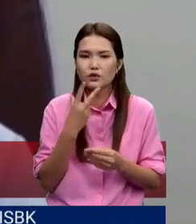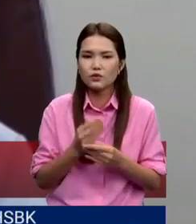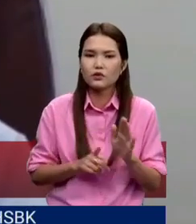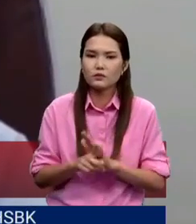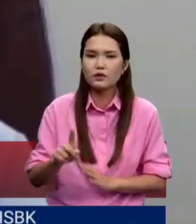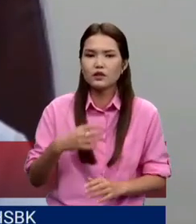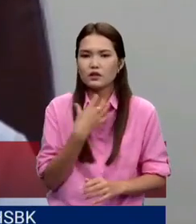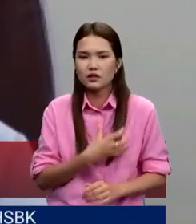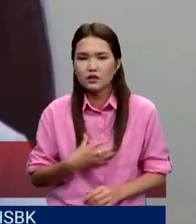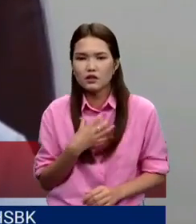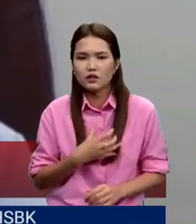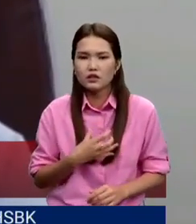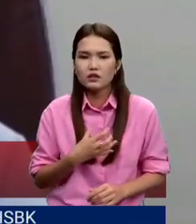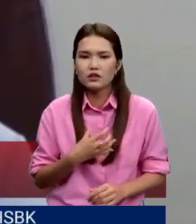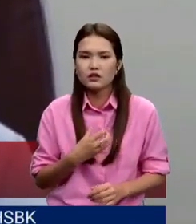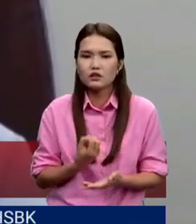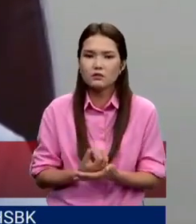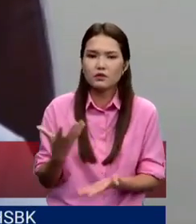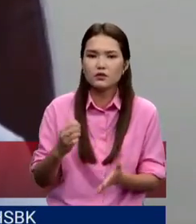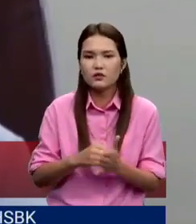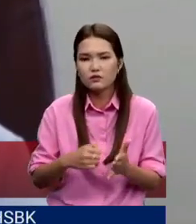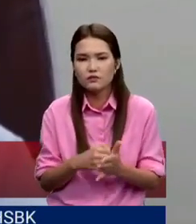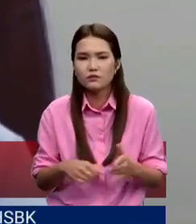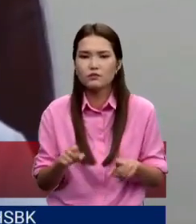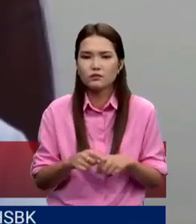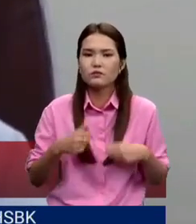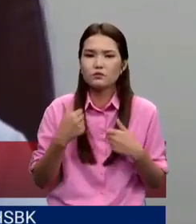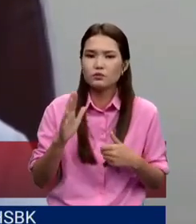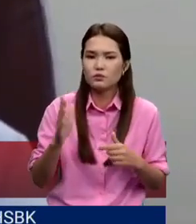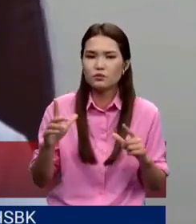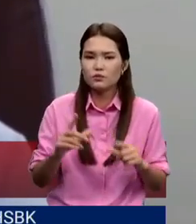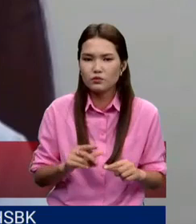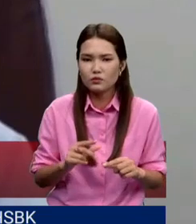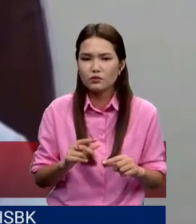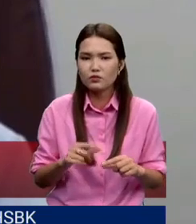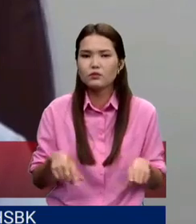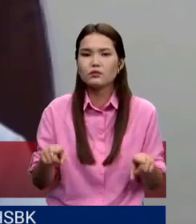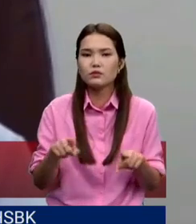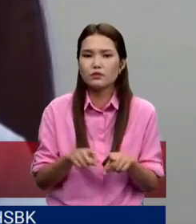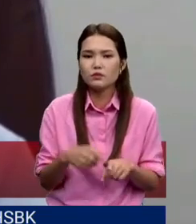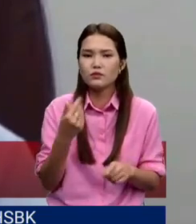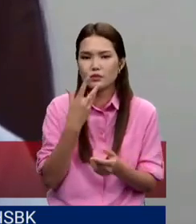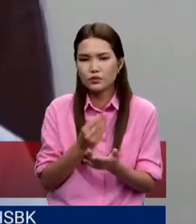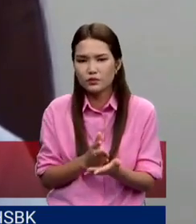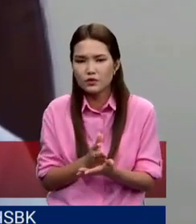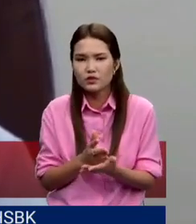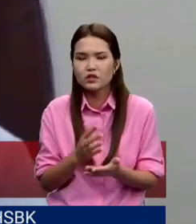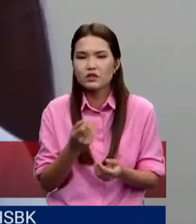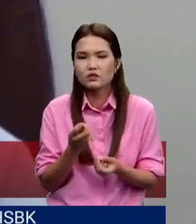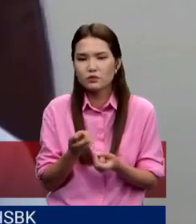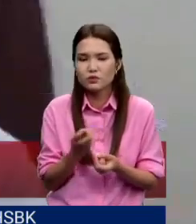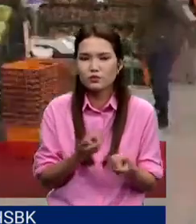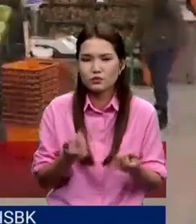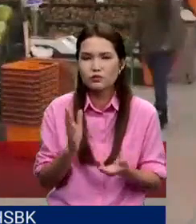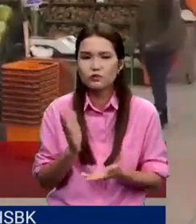иә қымбаттауы мүмкін жаңа жол шығындары есебінен басқа. Бірақ кішкене логикалық түрде ақыл-ой шеңберінде болатын еді